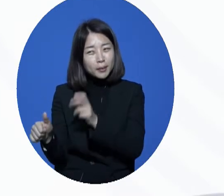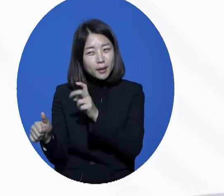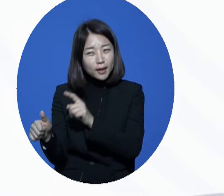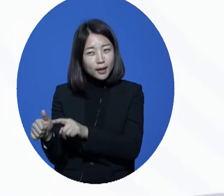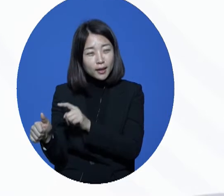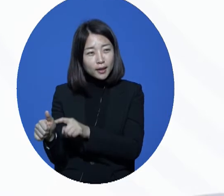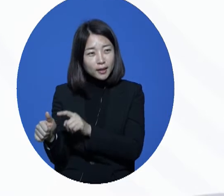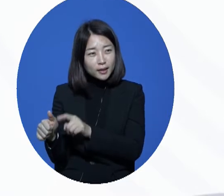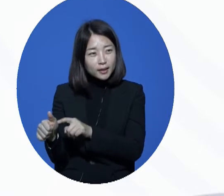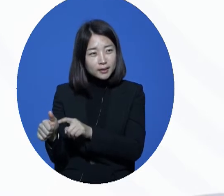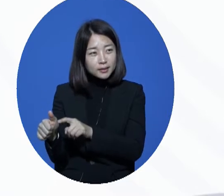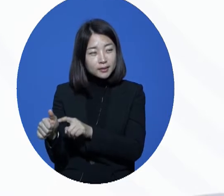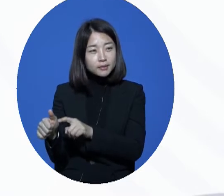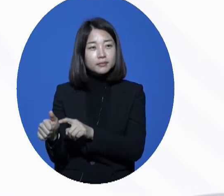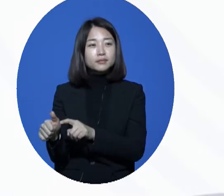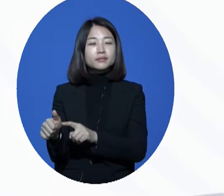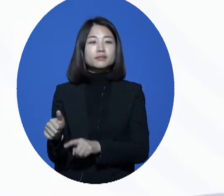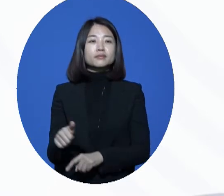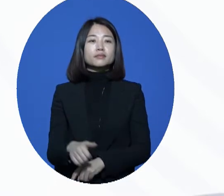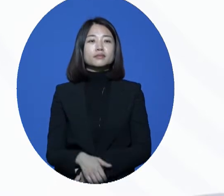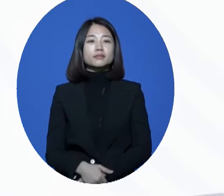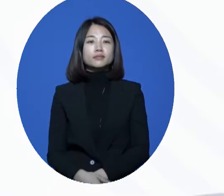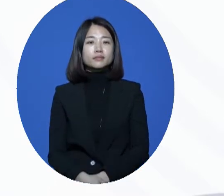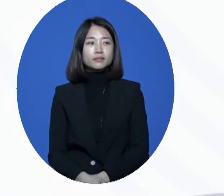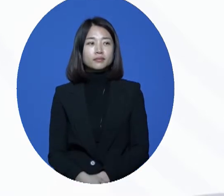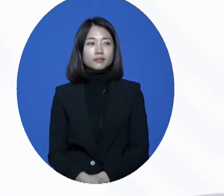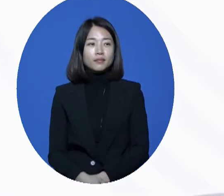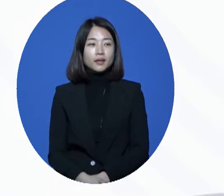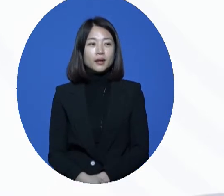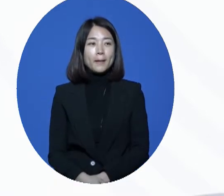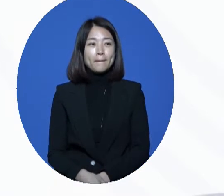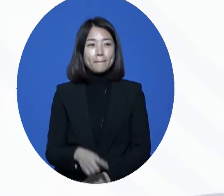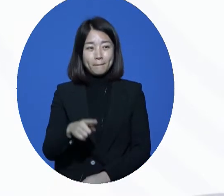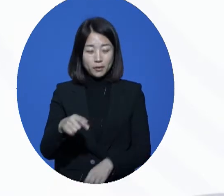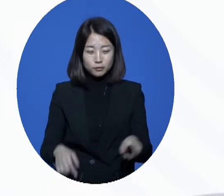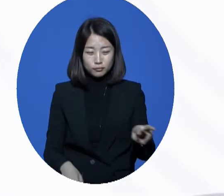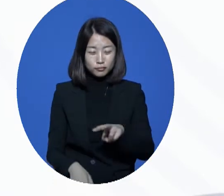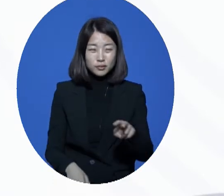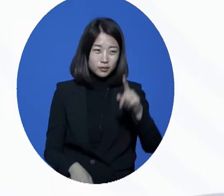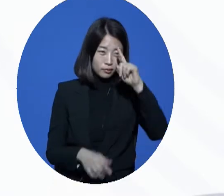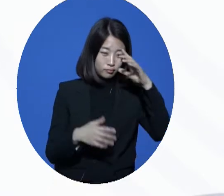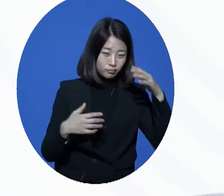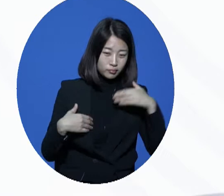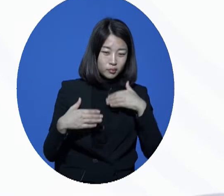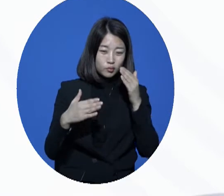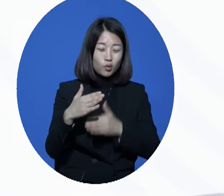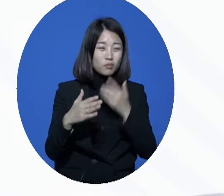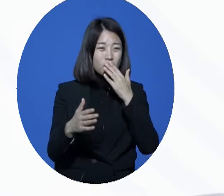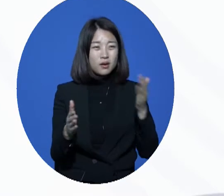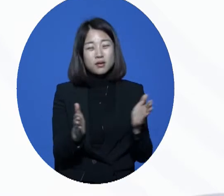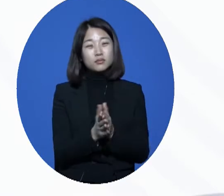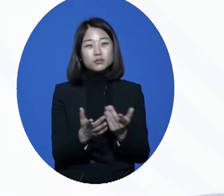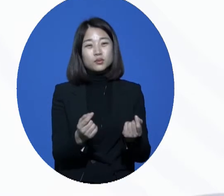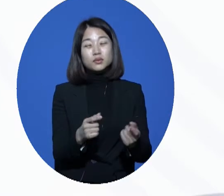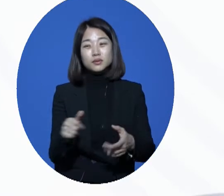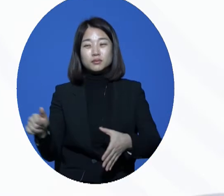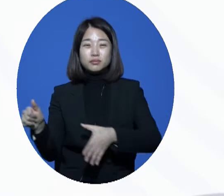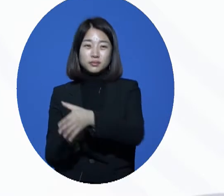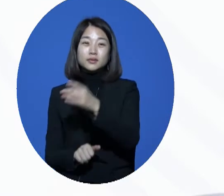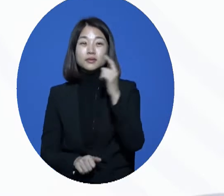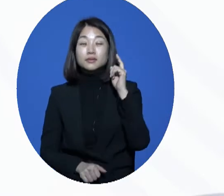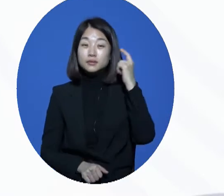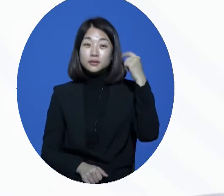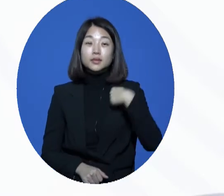치료한다는 명목으로 공동체 밖으로 밀어내고 가두었던 것은 바로 그 공동의 권력이었습니다. 합의된